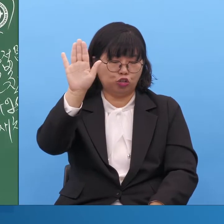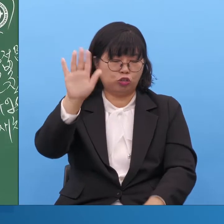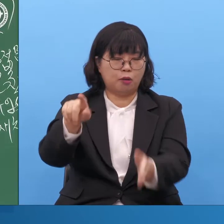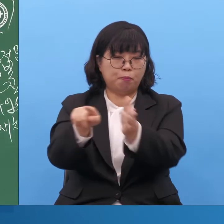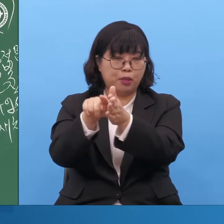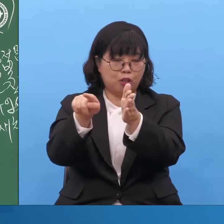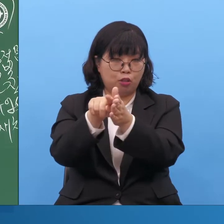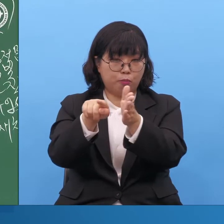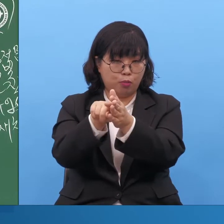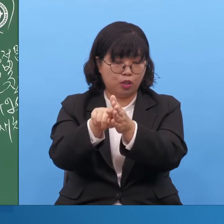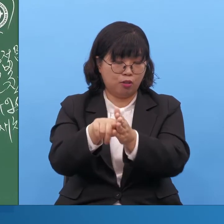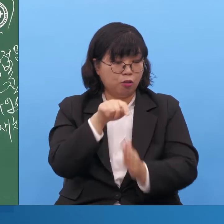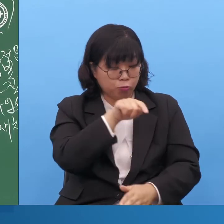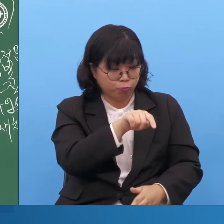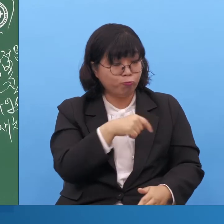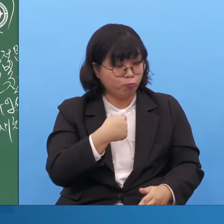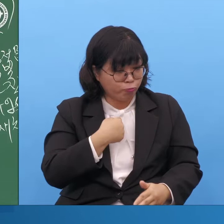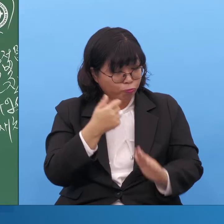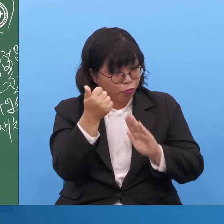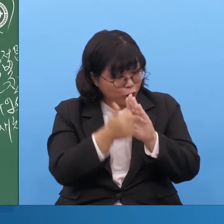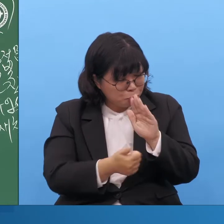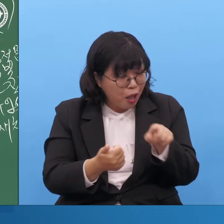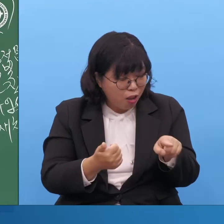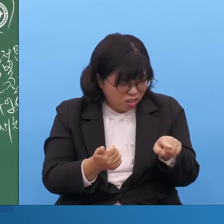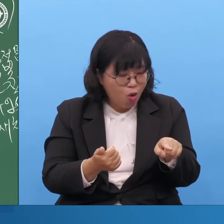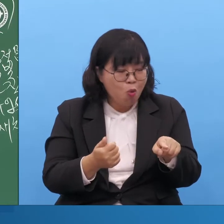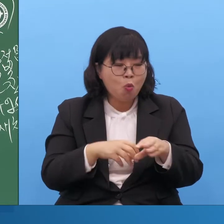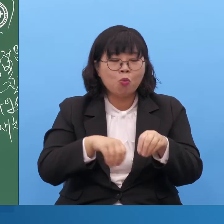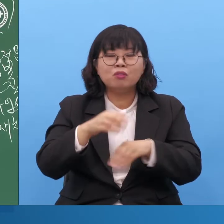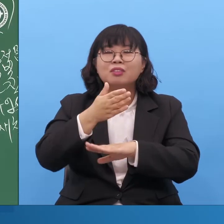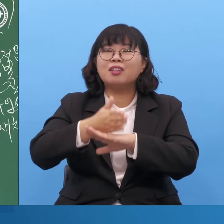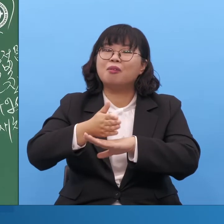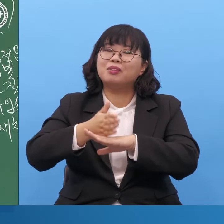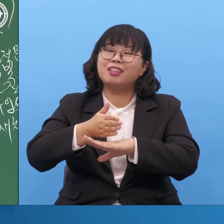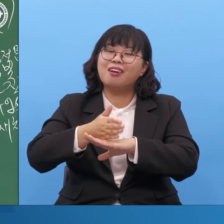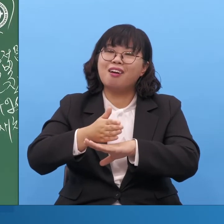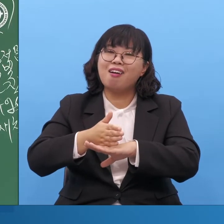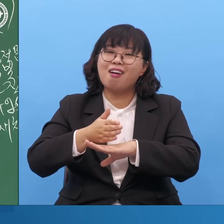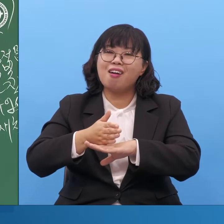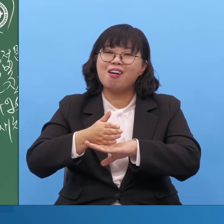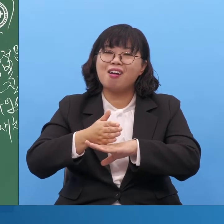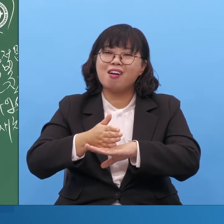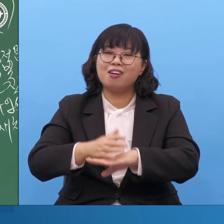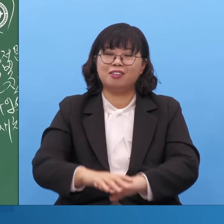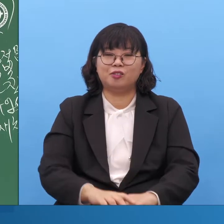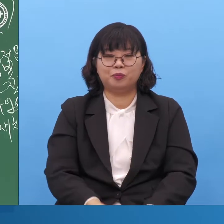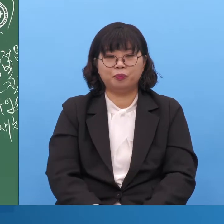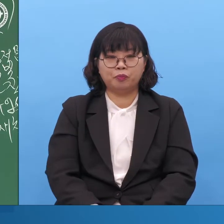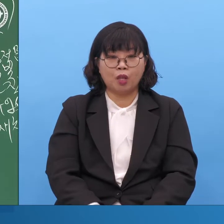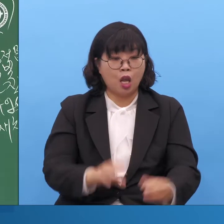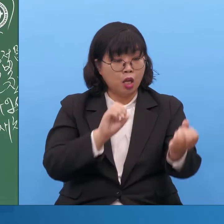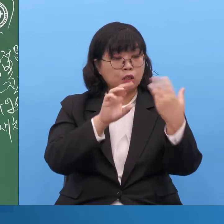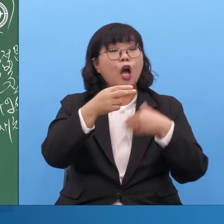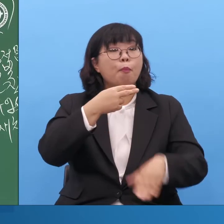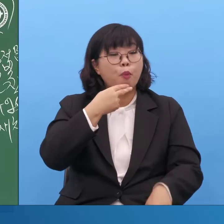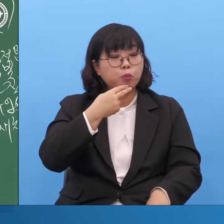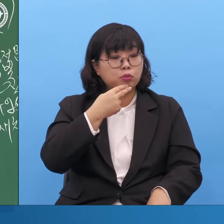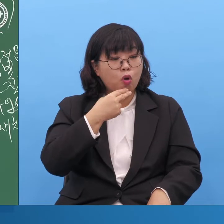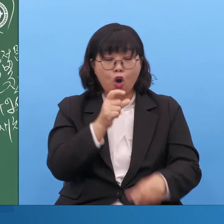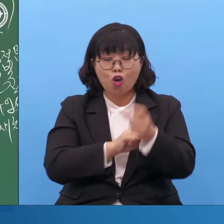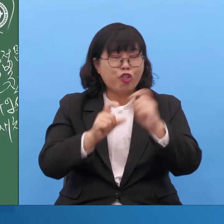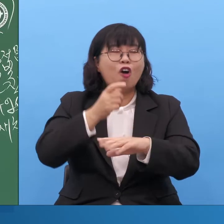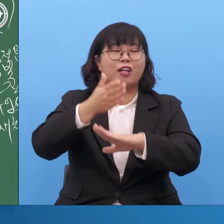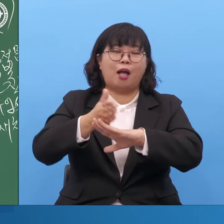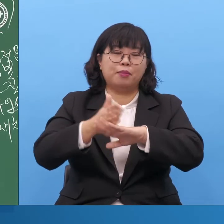굉장히 싫어하는데 하나님 필요 없는 건 안 주는 거예요. That we dislike answers that don't come, but God does not give us answers that we don't need. 예, 귀신은